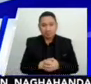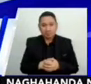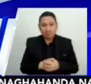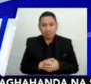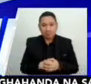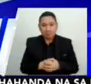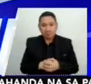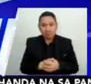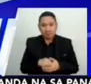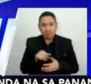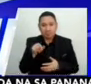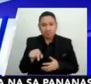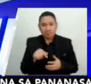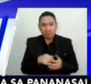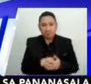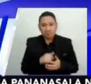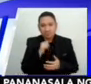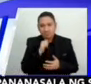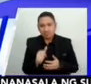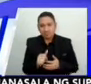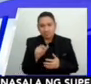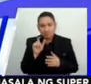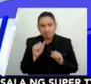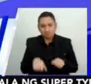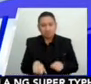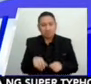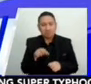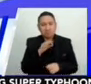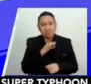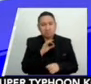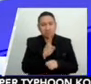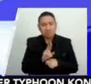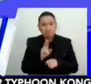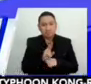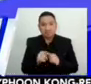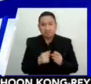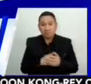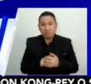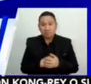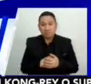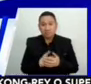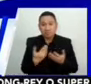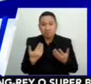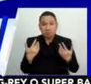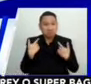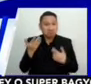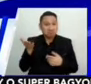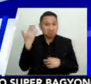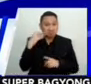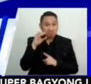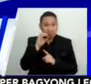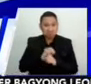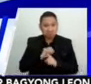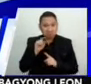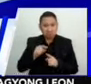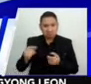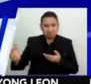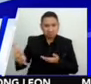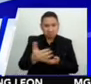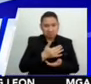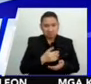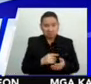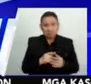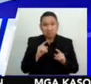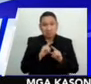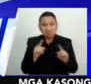hindi mags para mapakinabangan pa po yung bunga noong kalagitnaan ng Oktubre pa dapat aanihin ito kung tumama ang bagyong